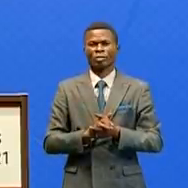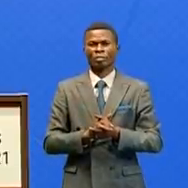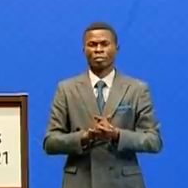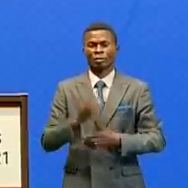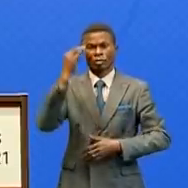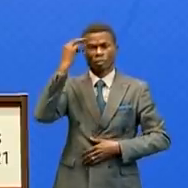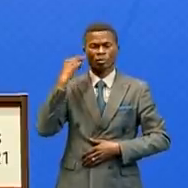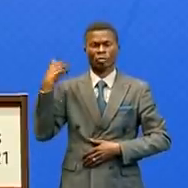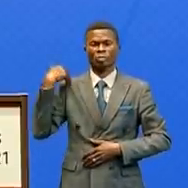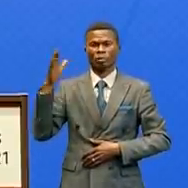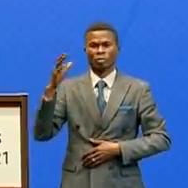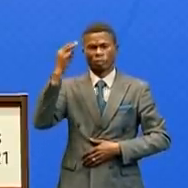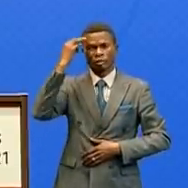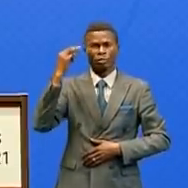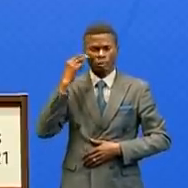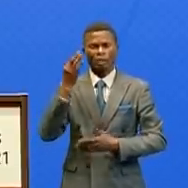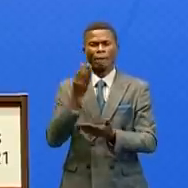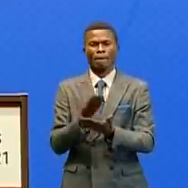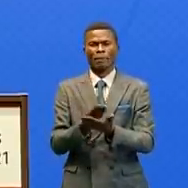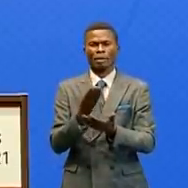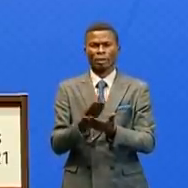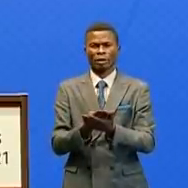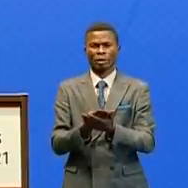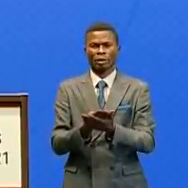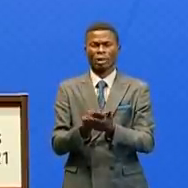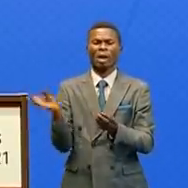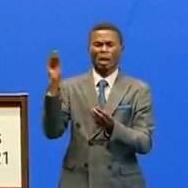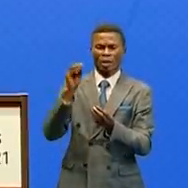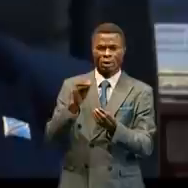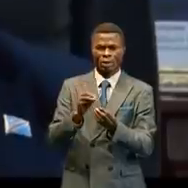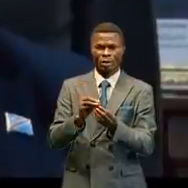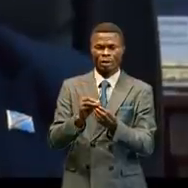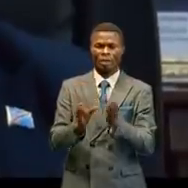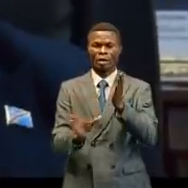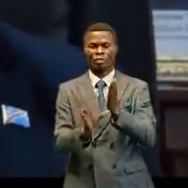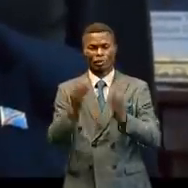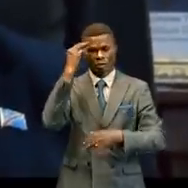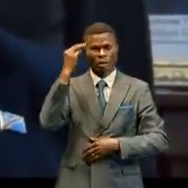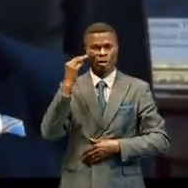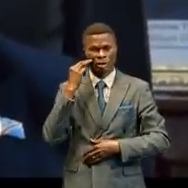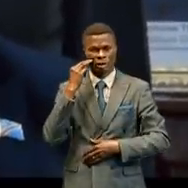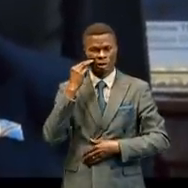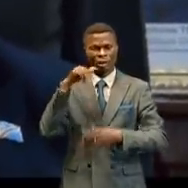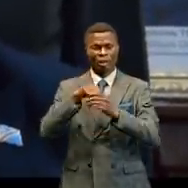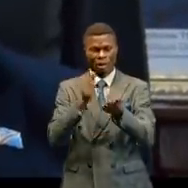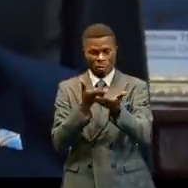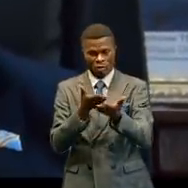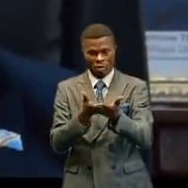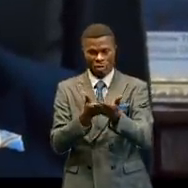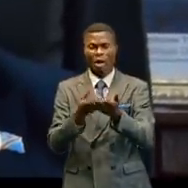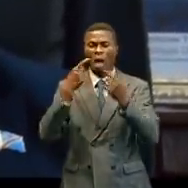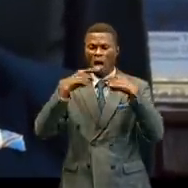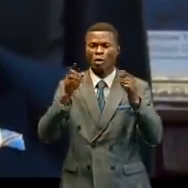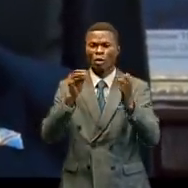Le ministre d'État, ministre du Budget, a complété la vice-ministre dans ces chapitres. Il a